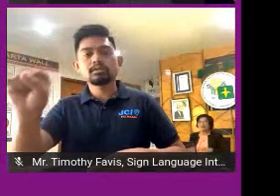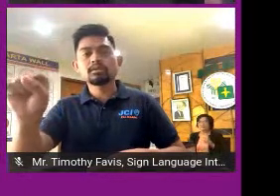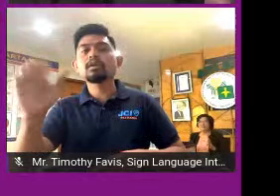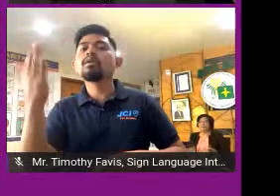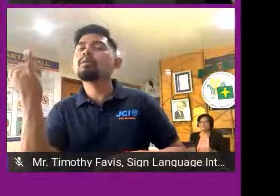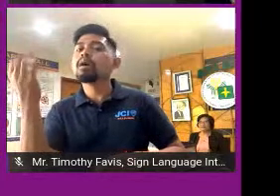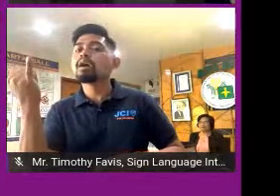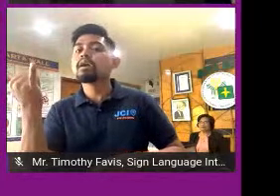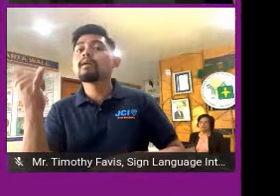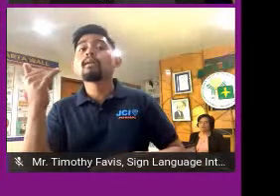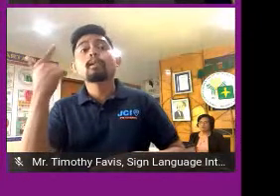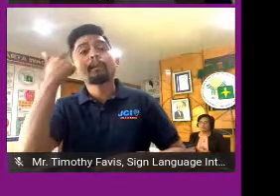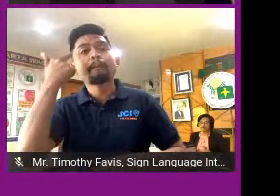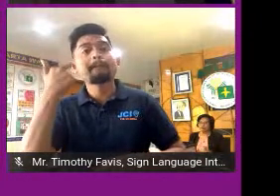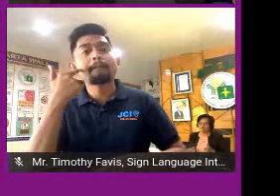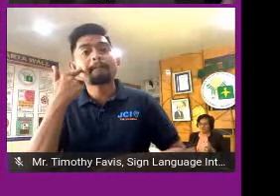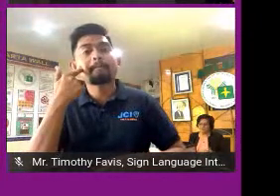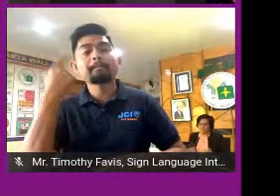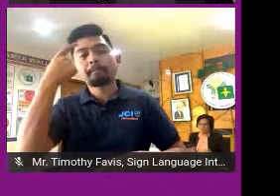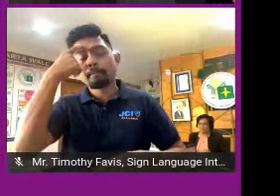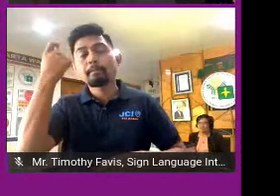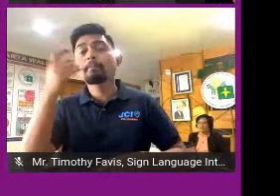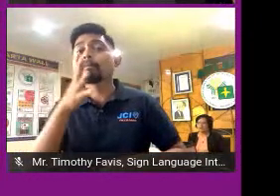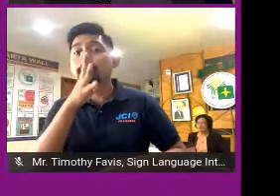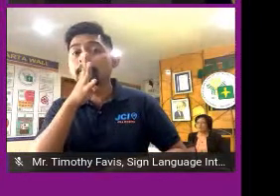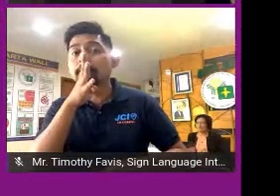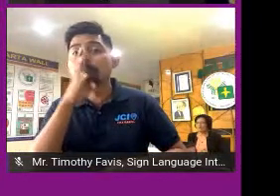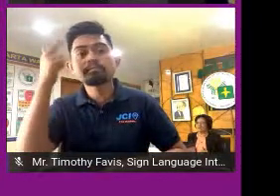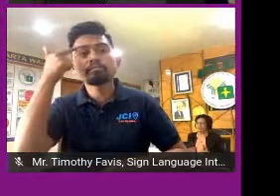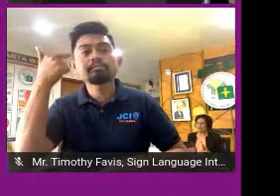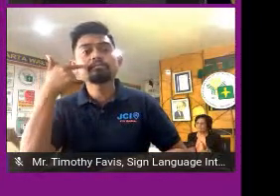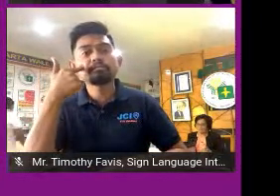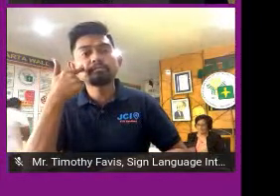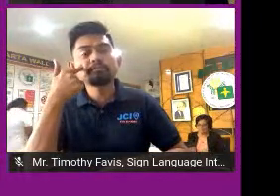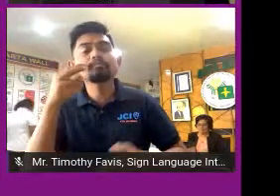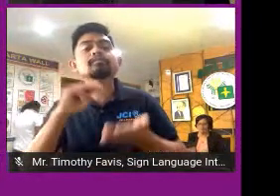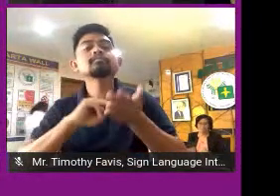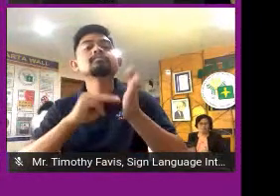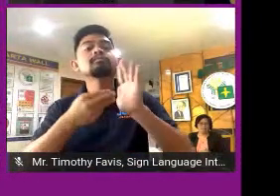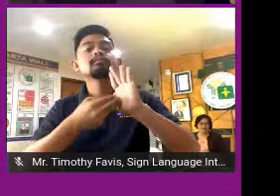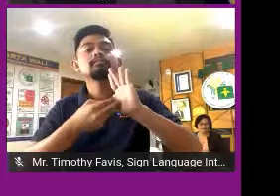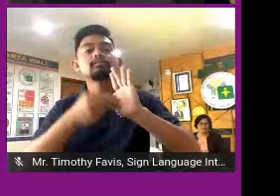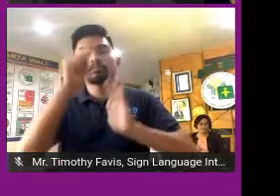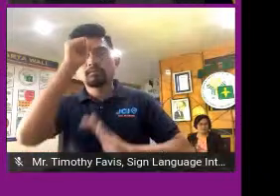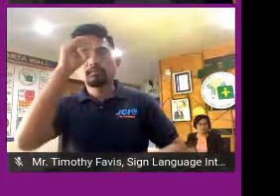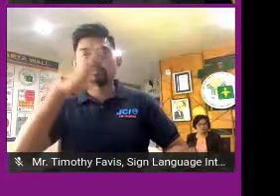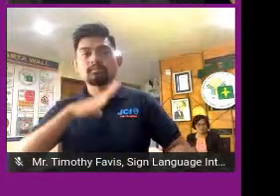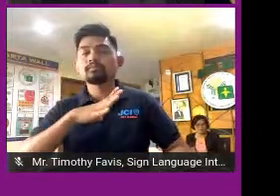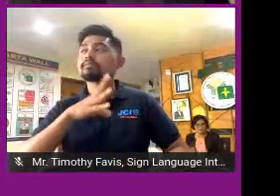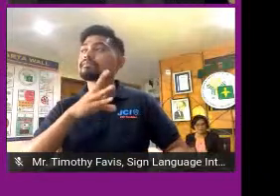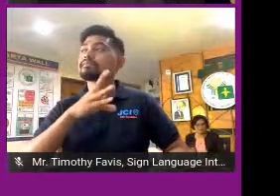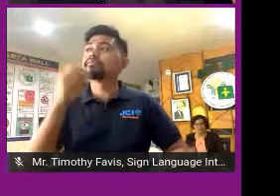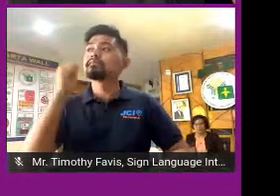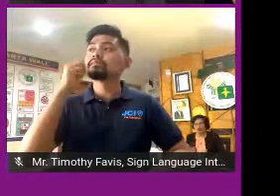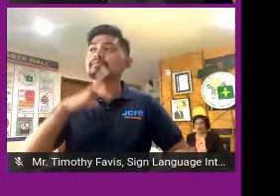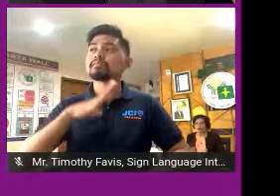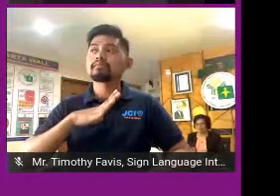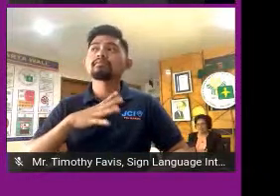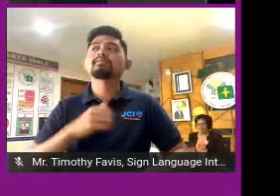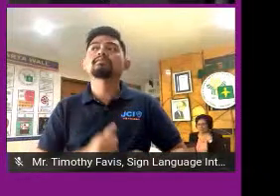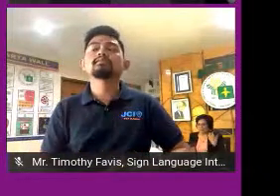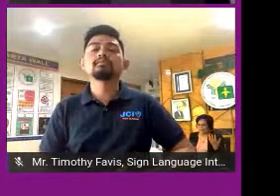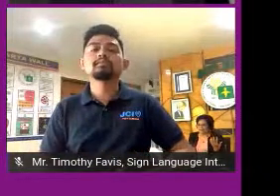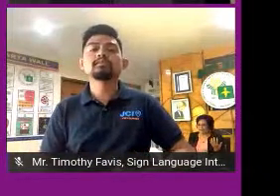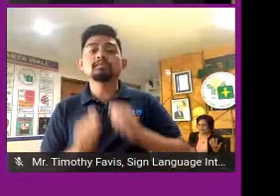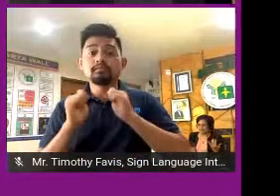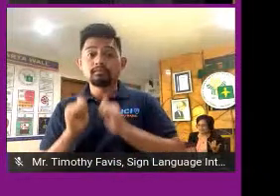nga, gender kasi when we speak of gender, we mean men and women. Ano po?